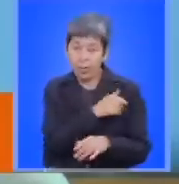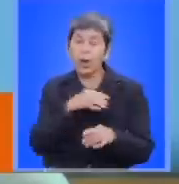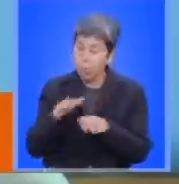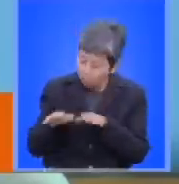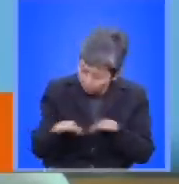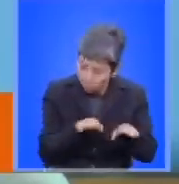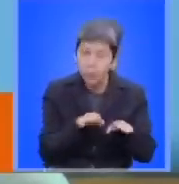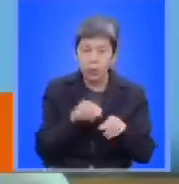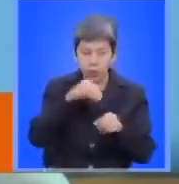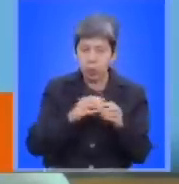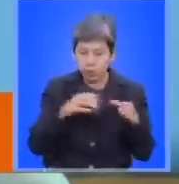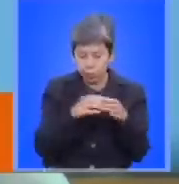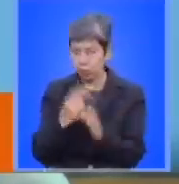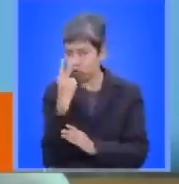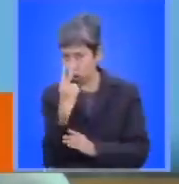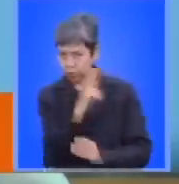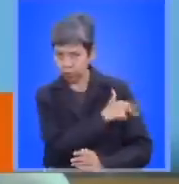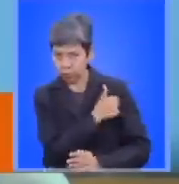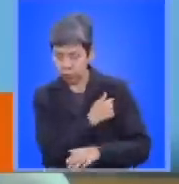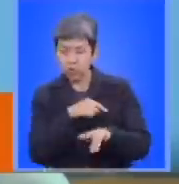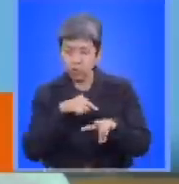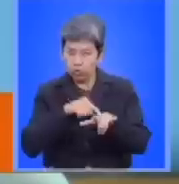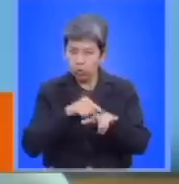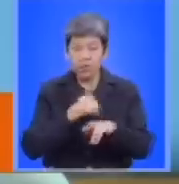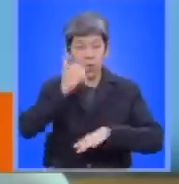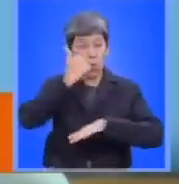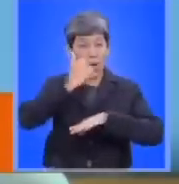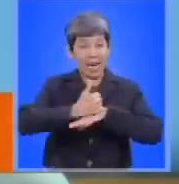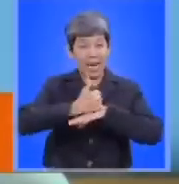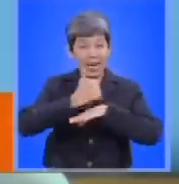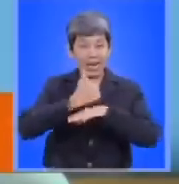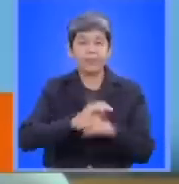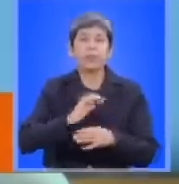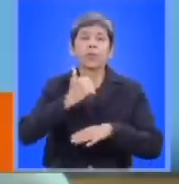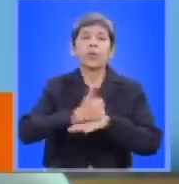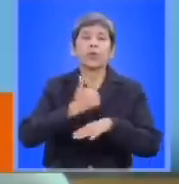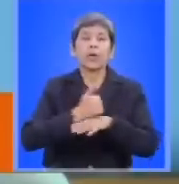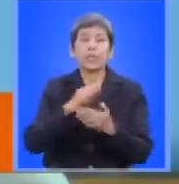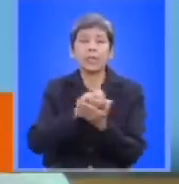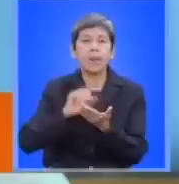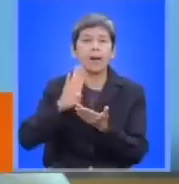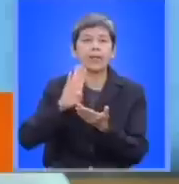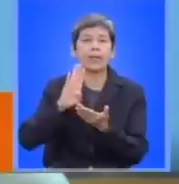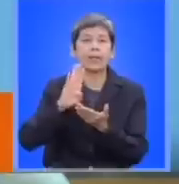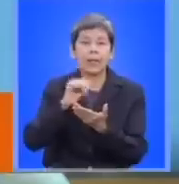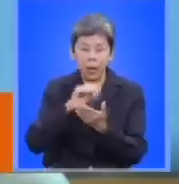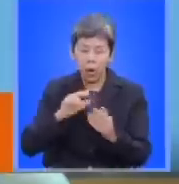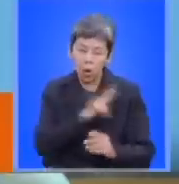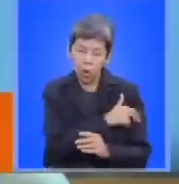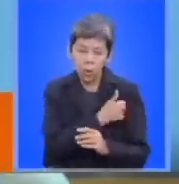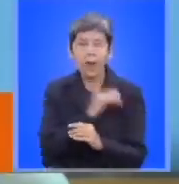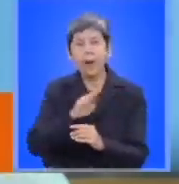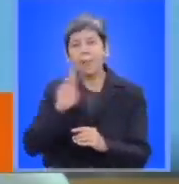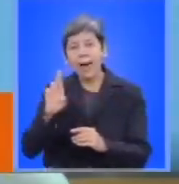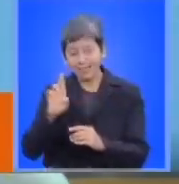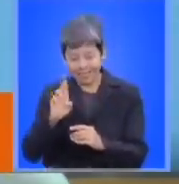มีทีมแพทย์อยู่2ทีมนะครับแต่ว่าหัวหน้าทีมคือท่านผู้อำนวยการสถาบันบำราศนราดูลนะคุณหม